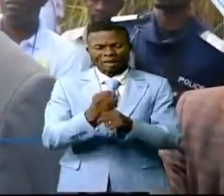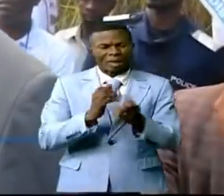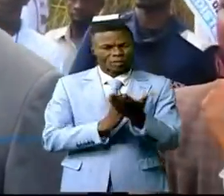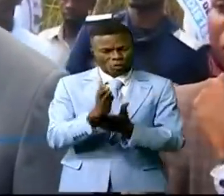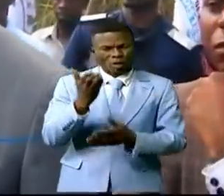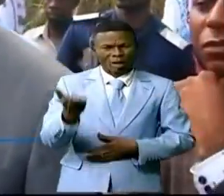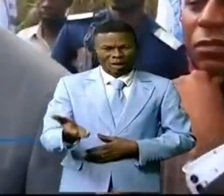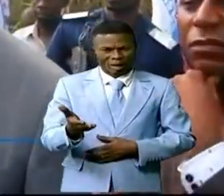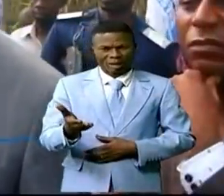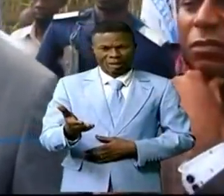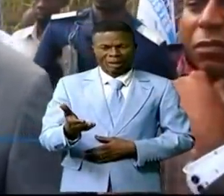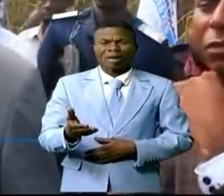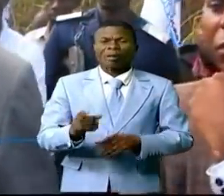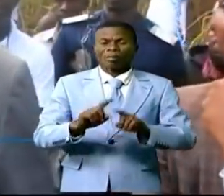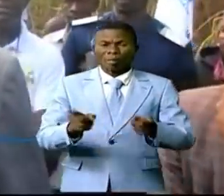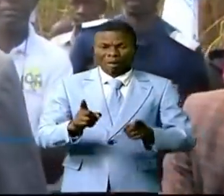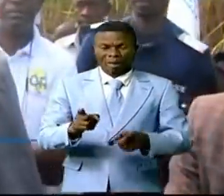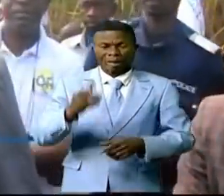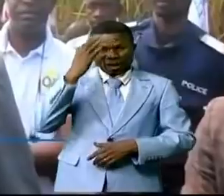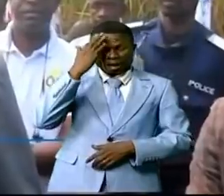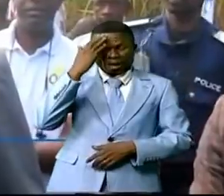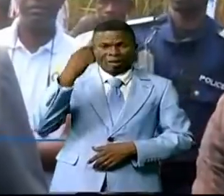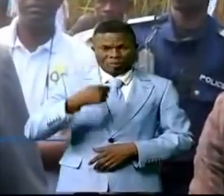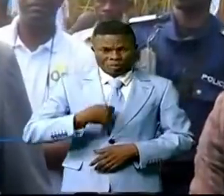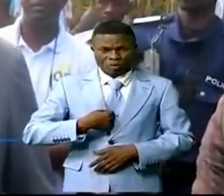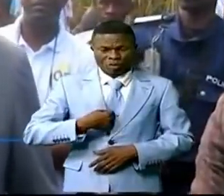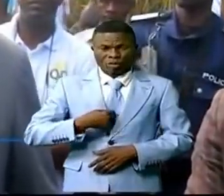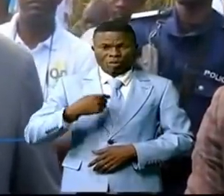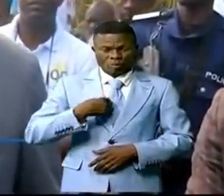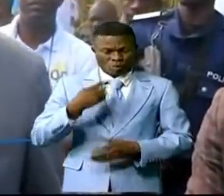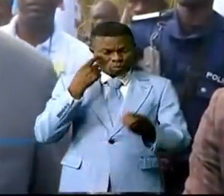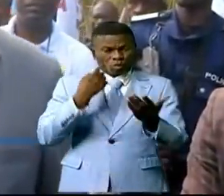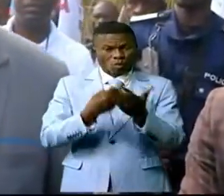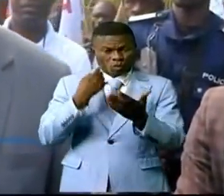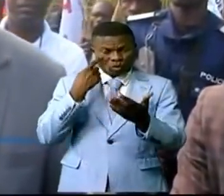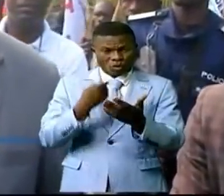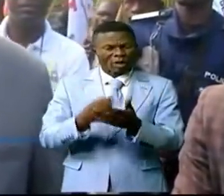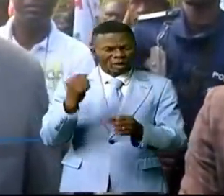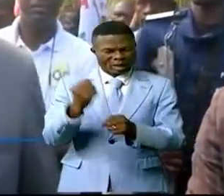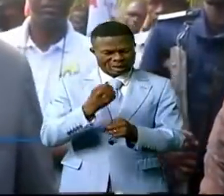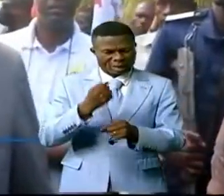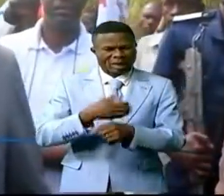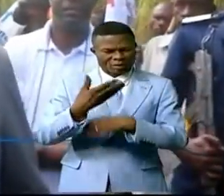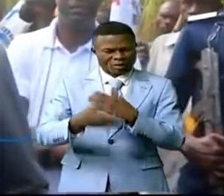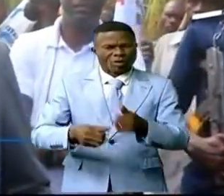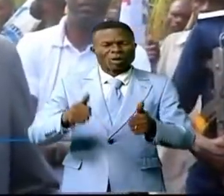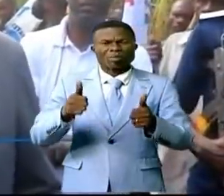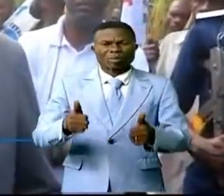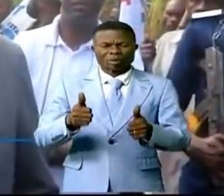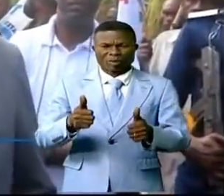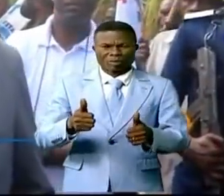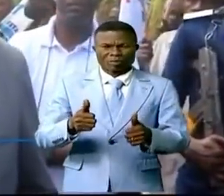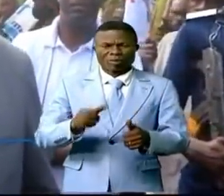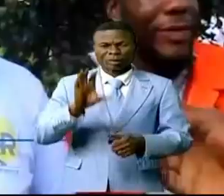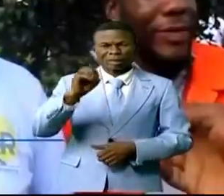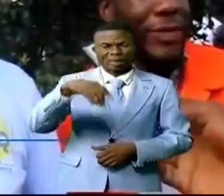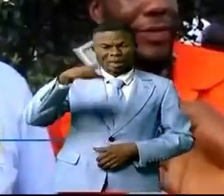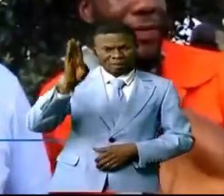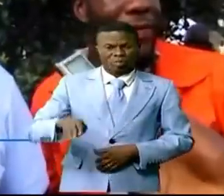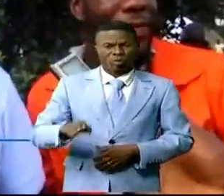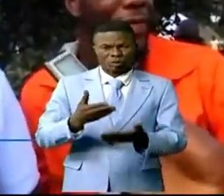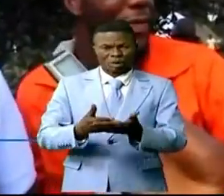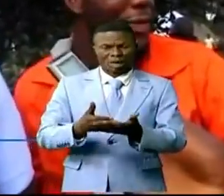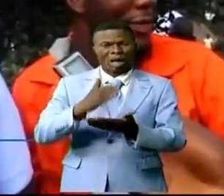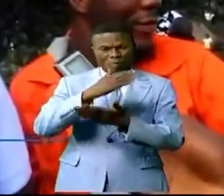bien fait. Mais à ma connaissance, je viens de constater qu'ils ont travaillé au moins à 50%. Pour